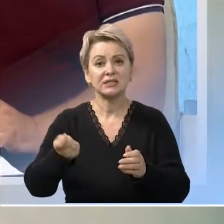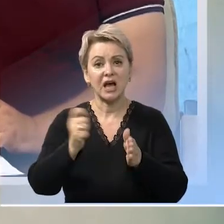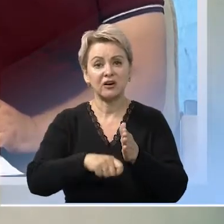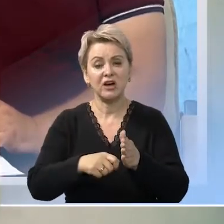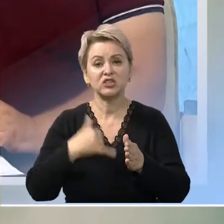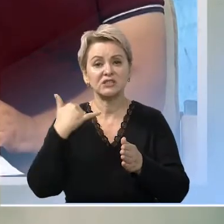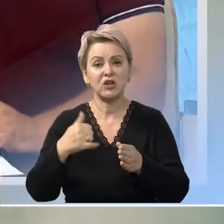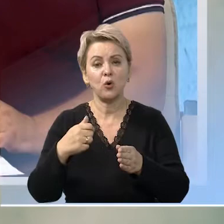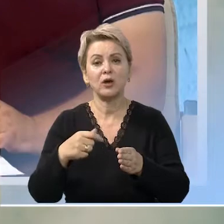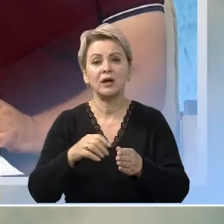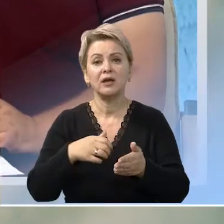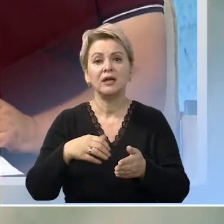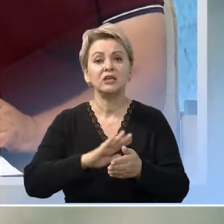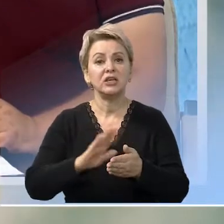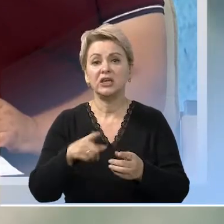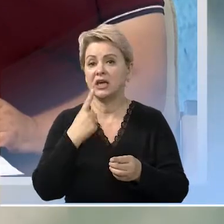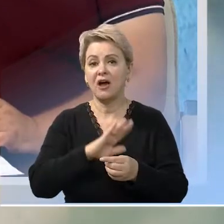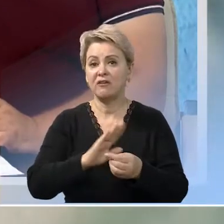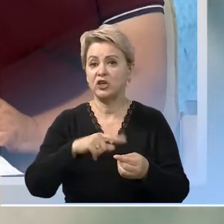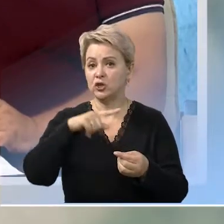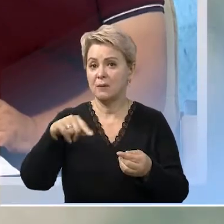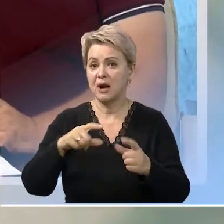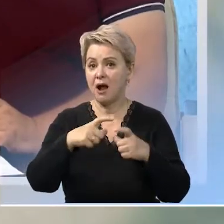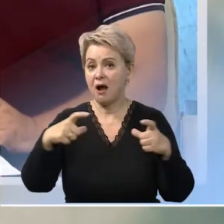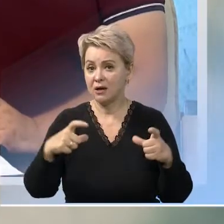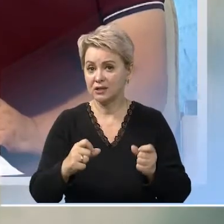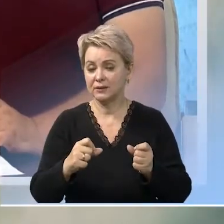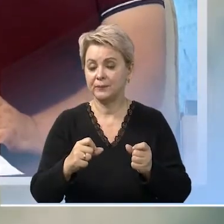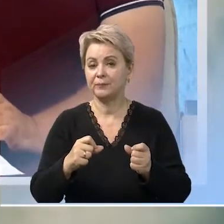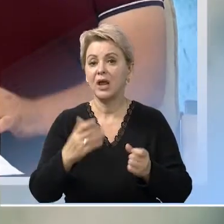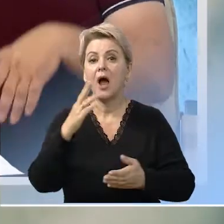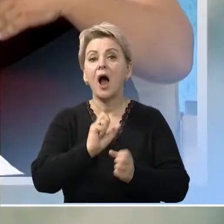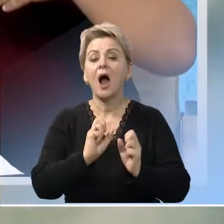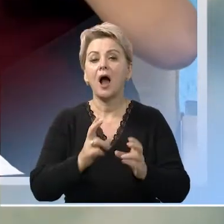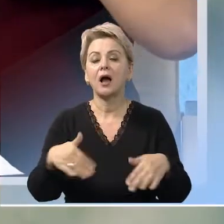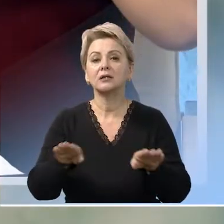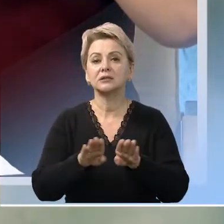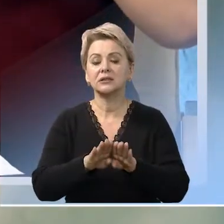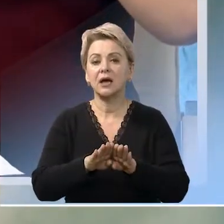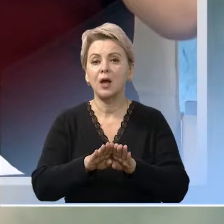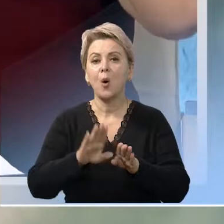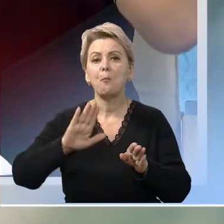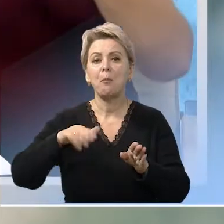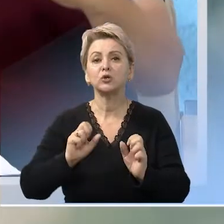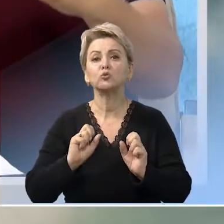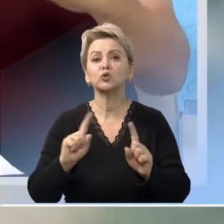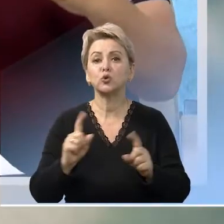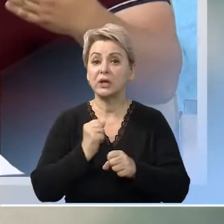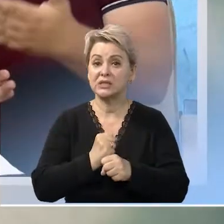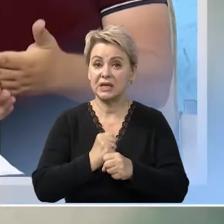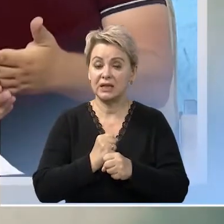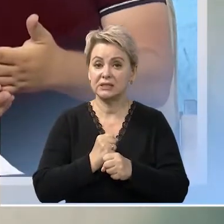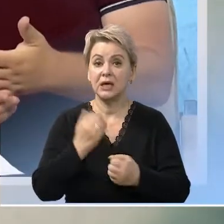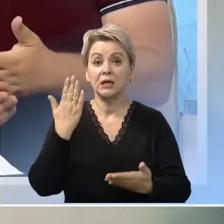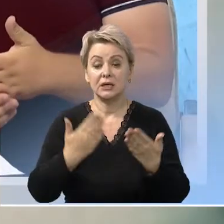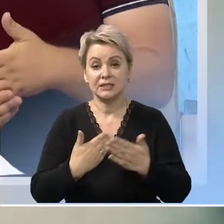обрывайте этот звонок и ни в коем случае не называйте реквизиты карты. Угу. А как-то потом как действовать?